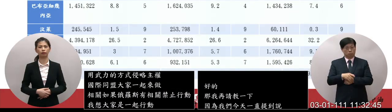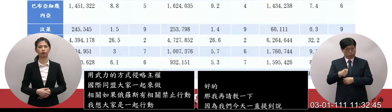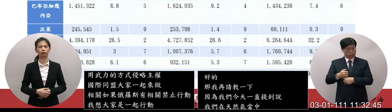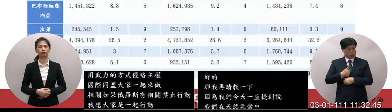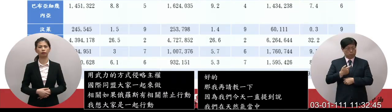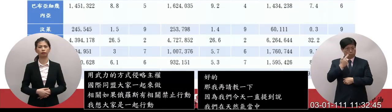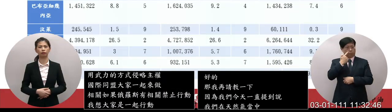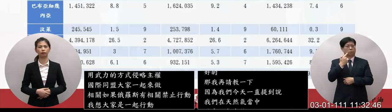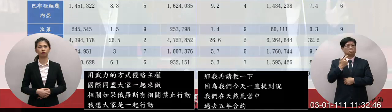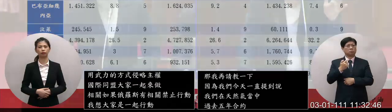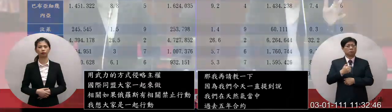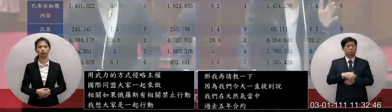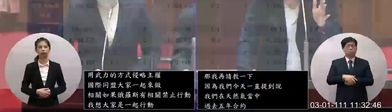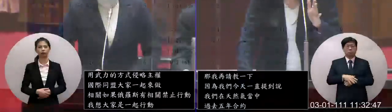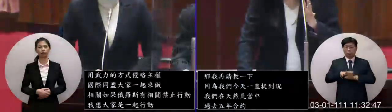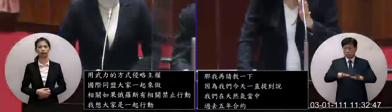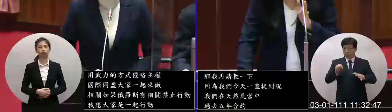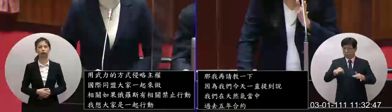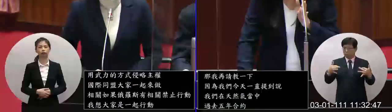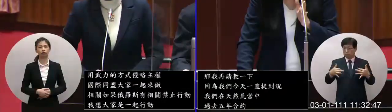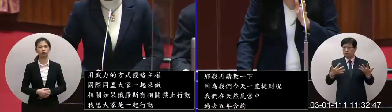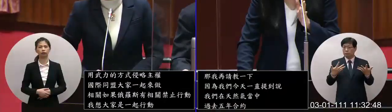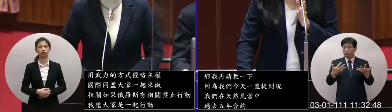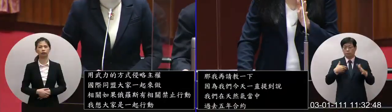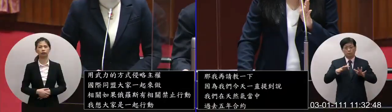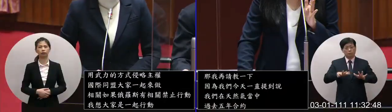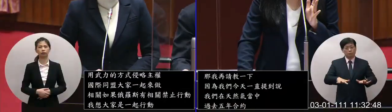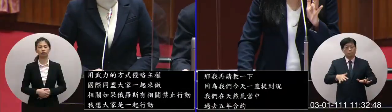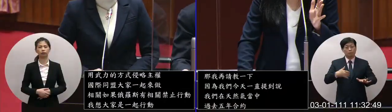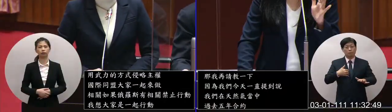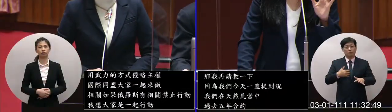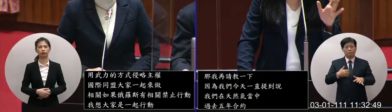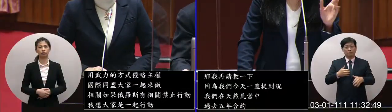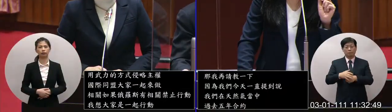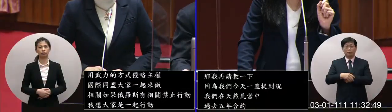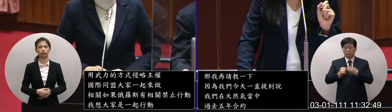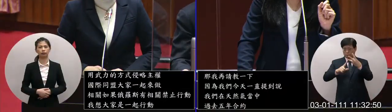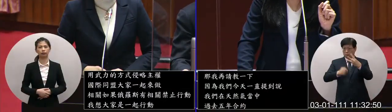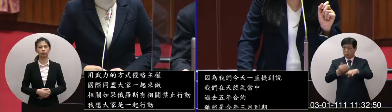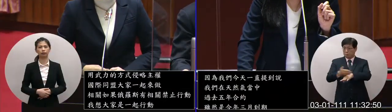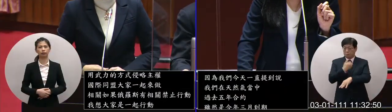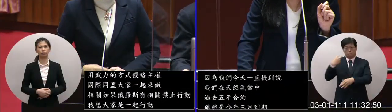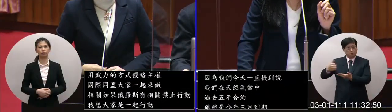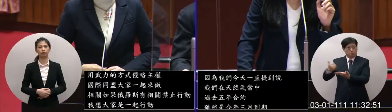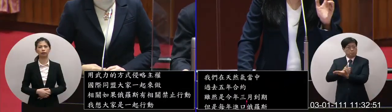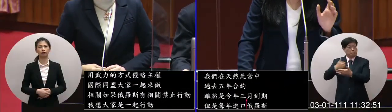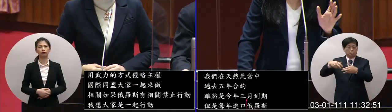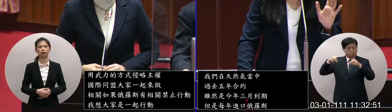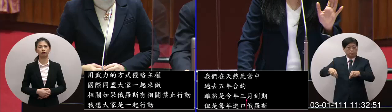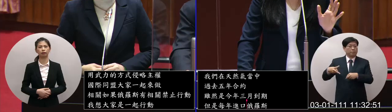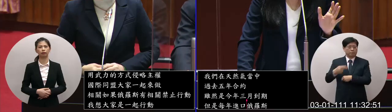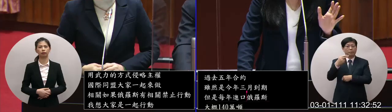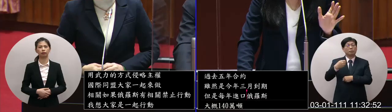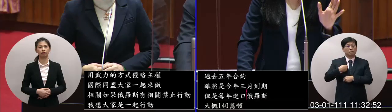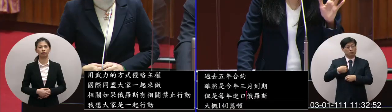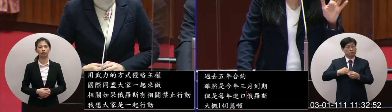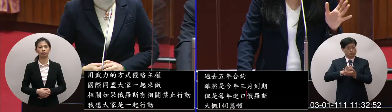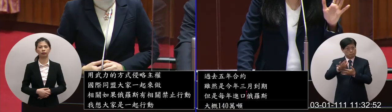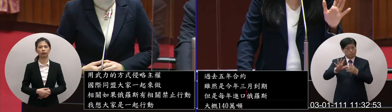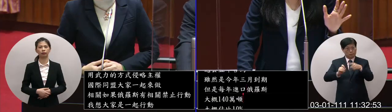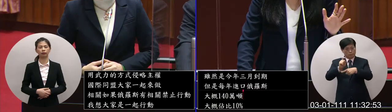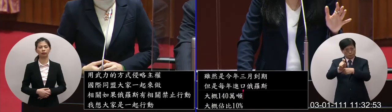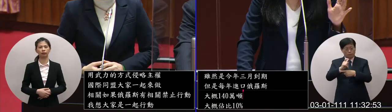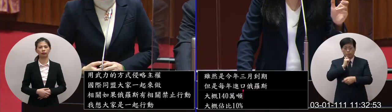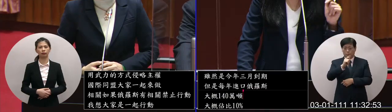比例是高的。那针对这个部分的话，我们现在就是没有不三月以后不再跟他签约，那未来这个10%，也